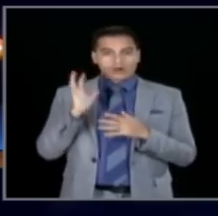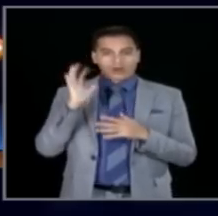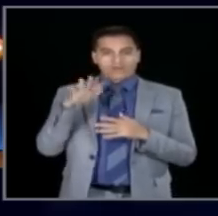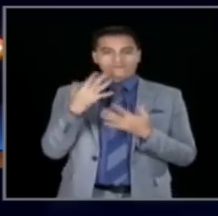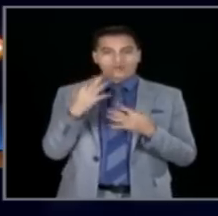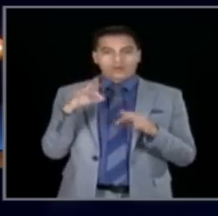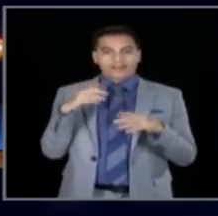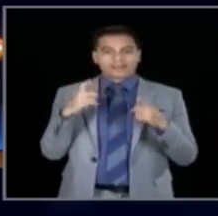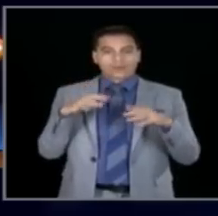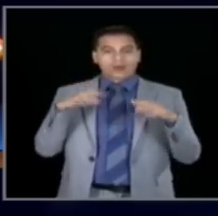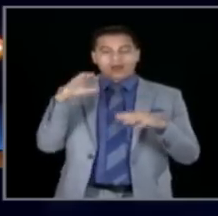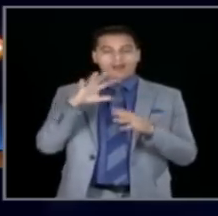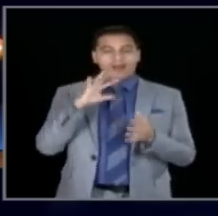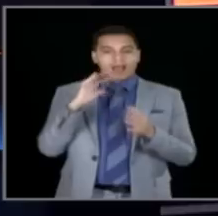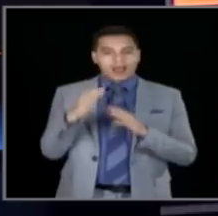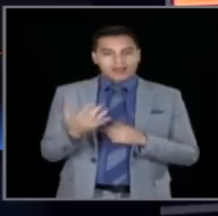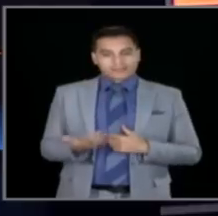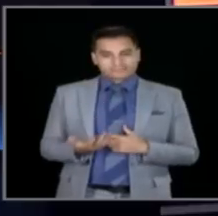في كل دول العالم.